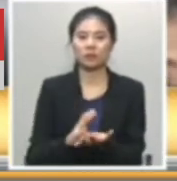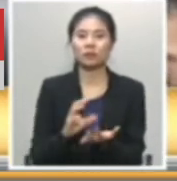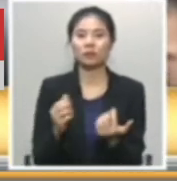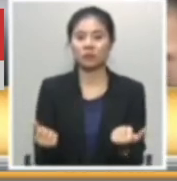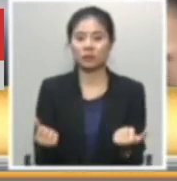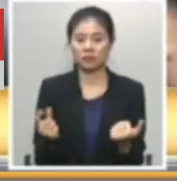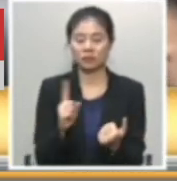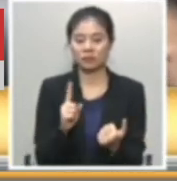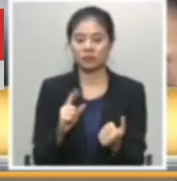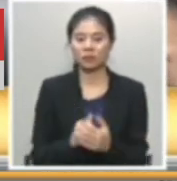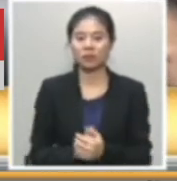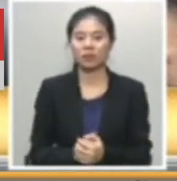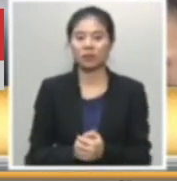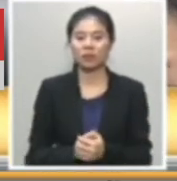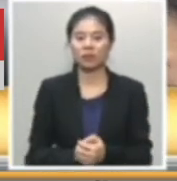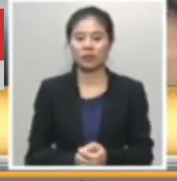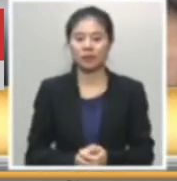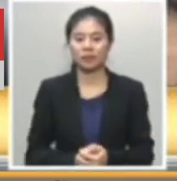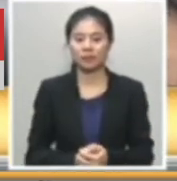นี้สิ้นหวังครับ